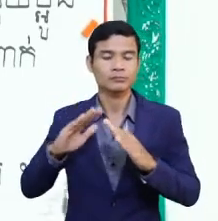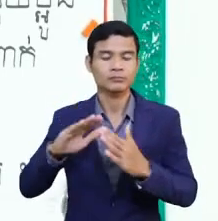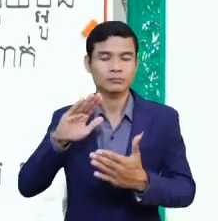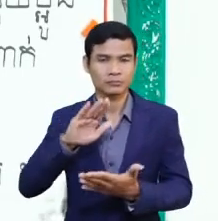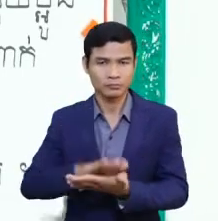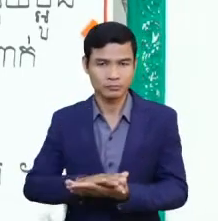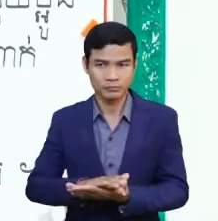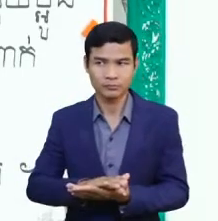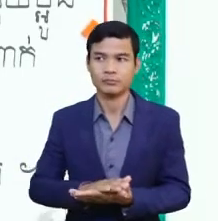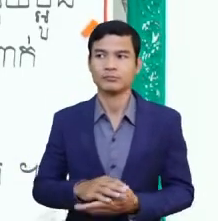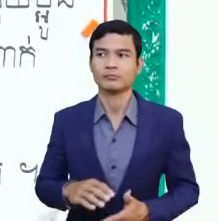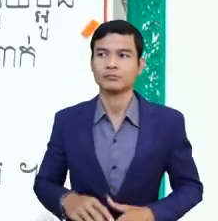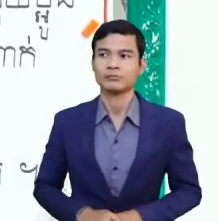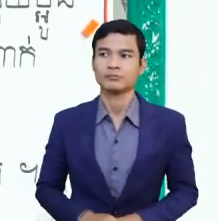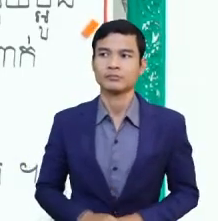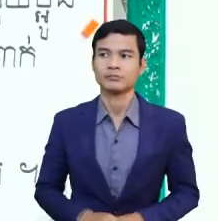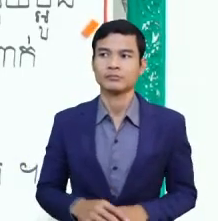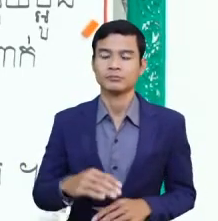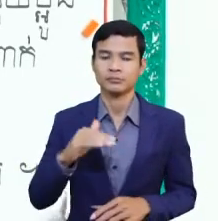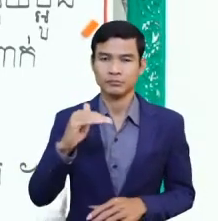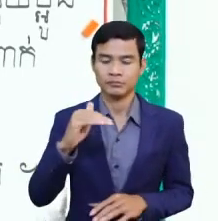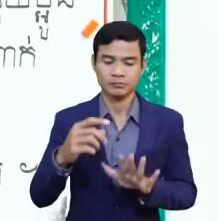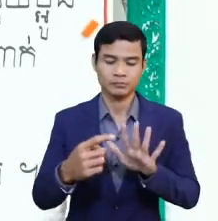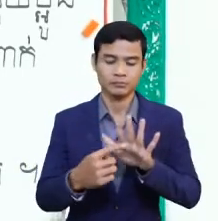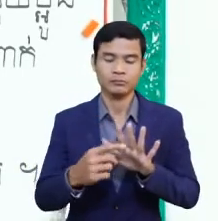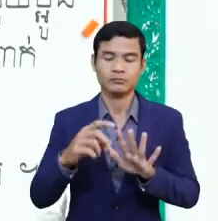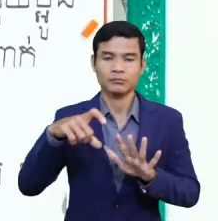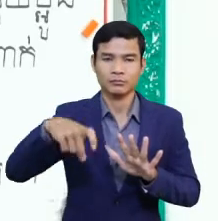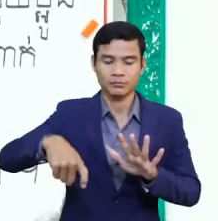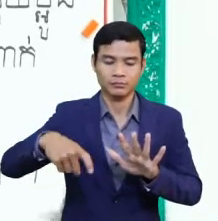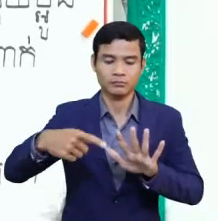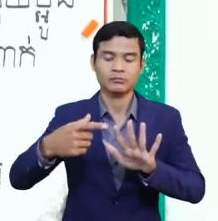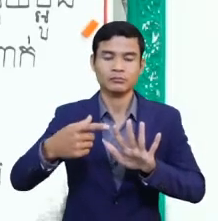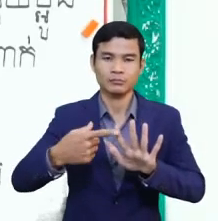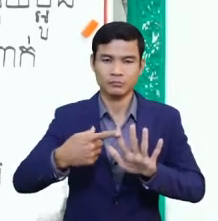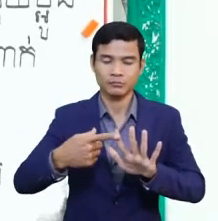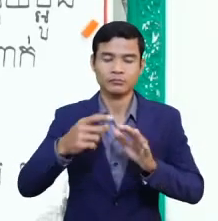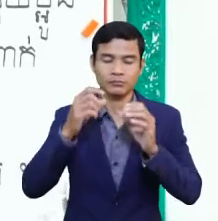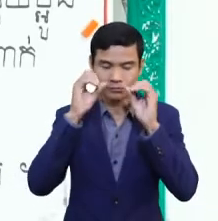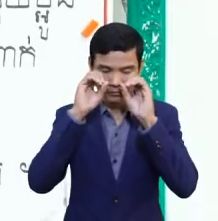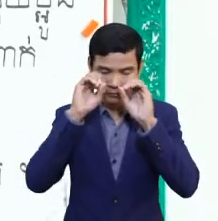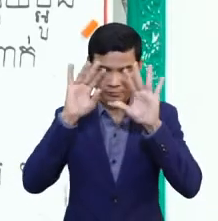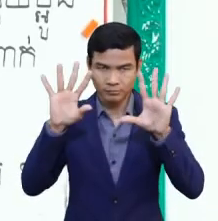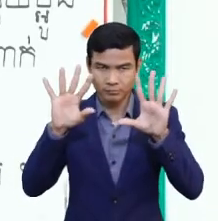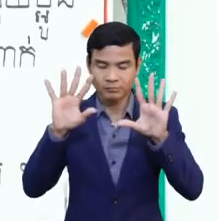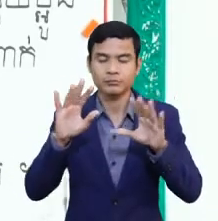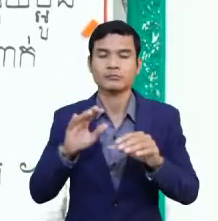riêng sổ phí nhẹ phí đầm nế